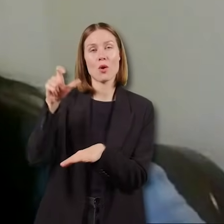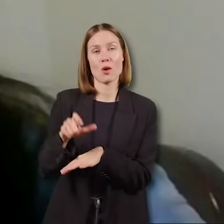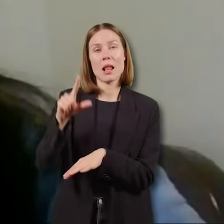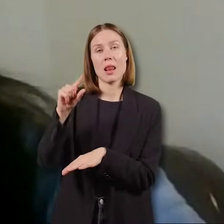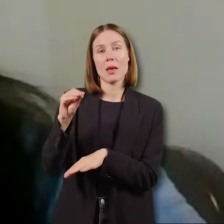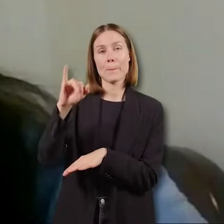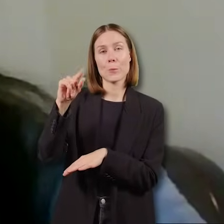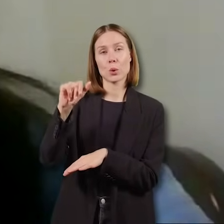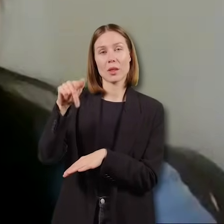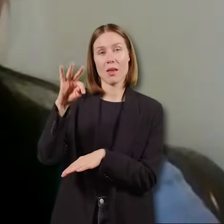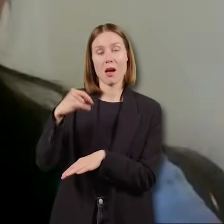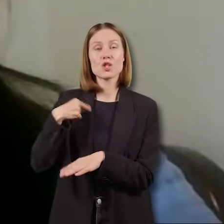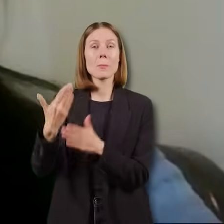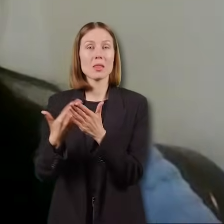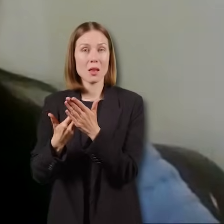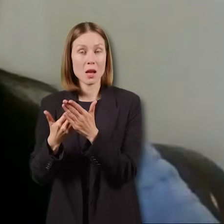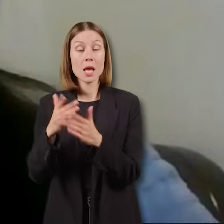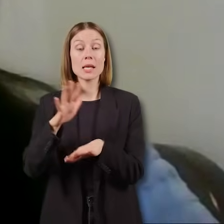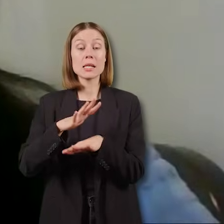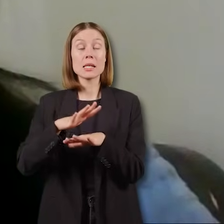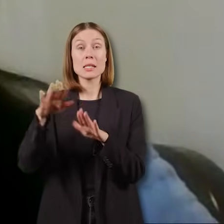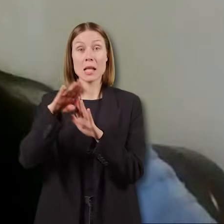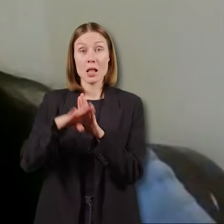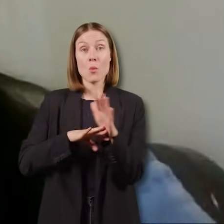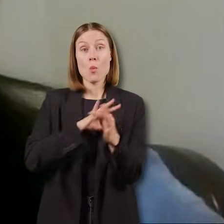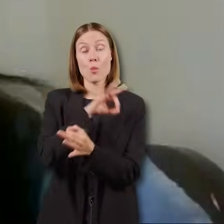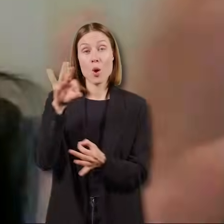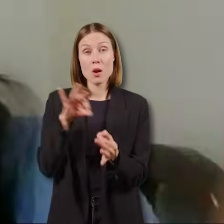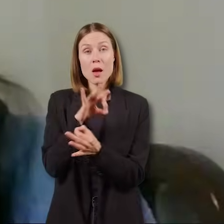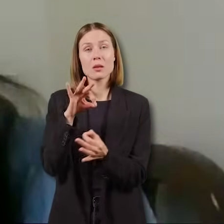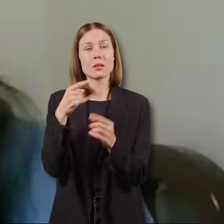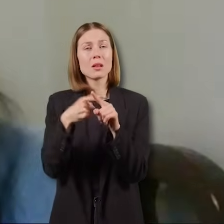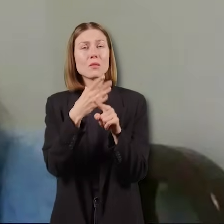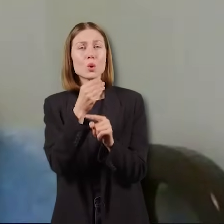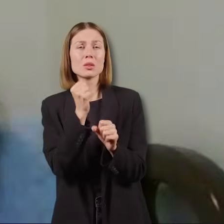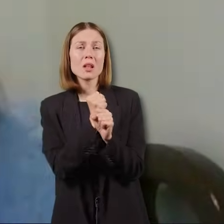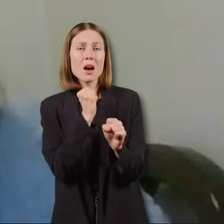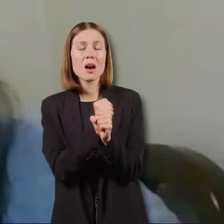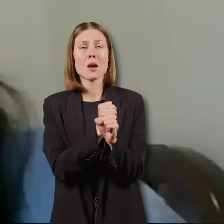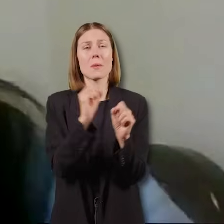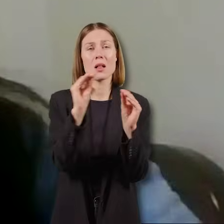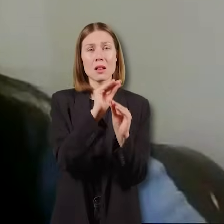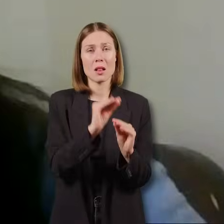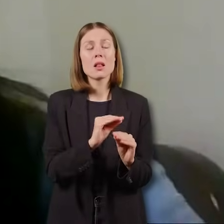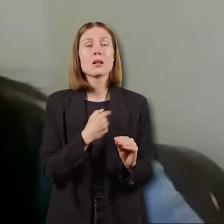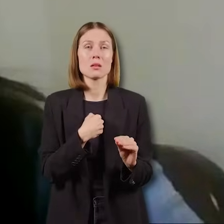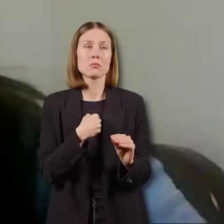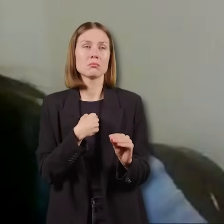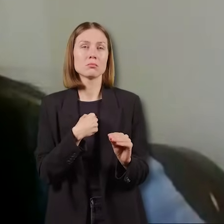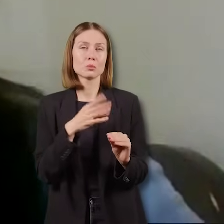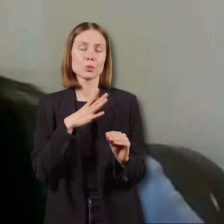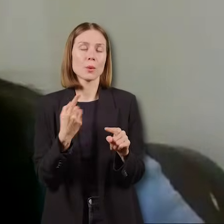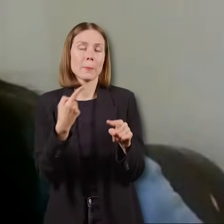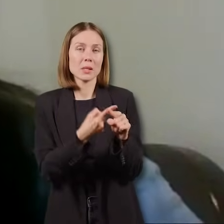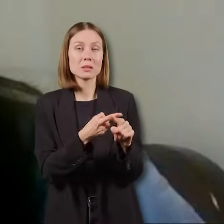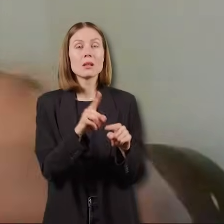Orintos Leiputės patarėja. Prie įstatymo projektų techninio darbo ir viso jo sudėliojimo tikrai man tenka